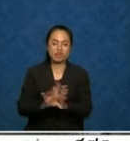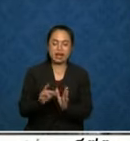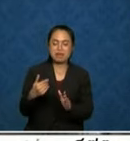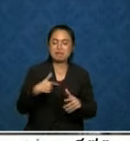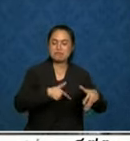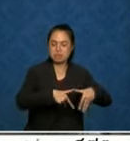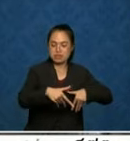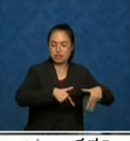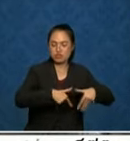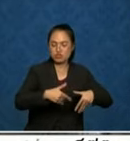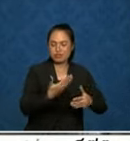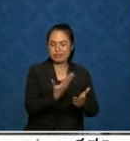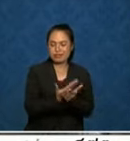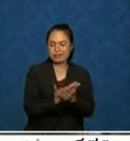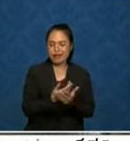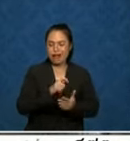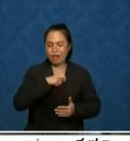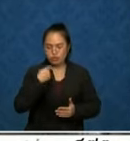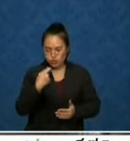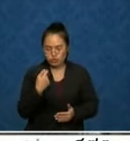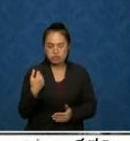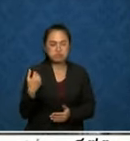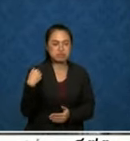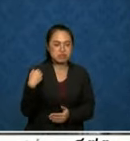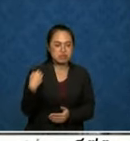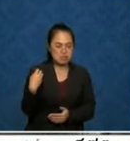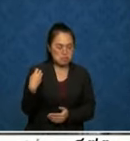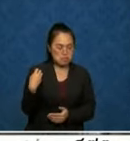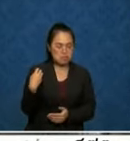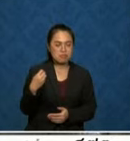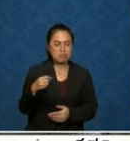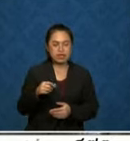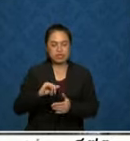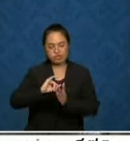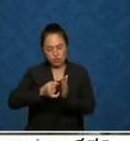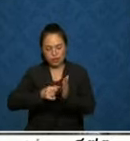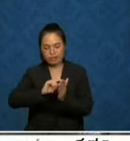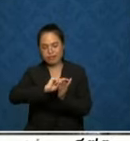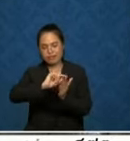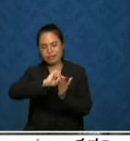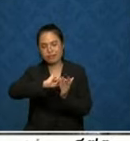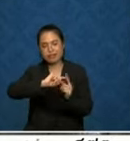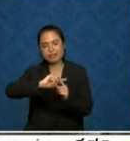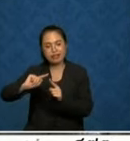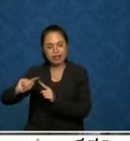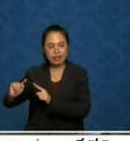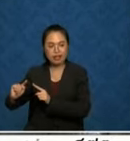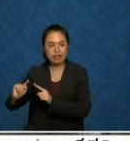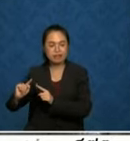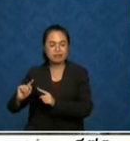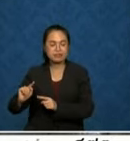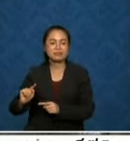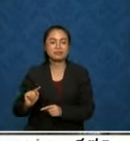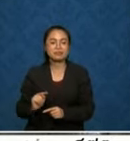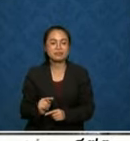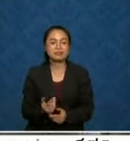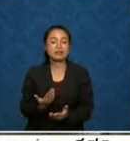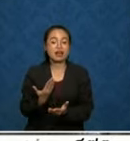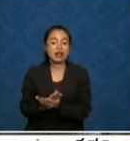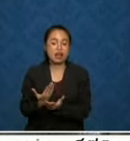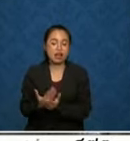มากมายในประเทศไทยในหลากหลายจังหวัดนะครับมีคำกล่าวที่ว่าการออ